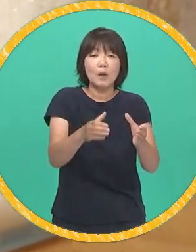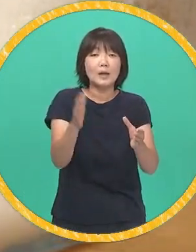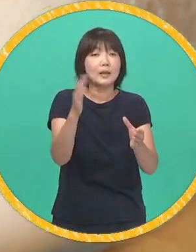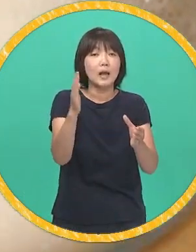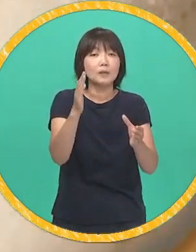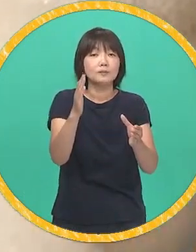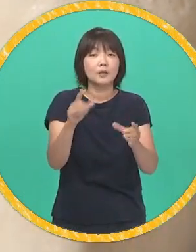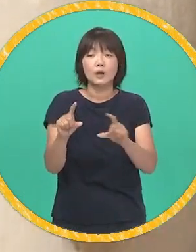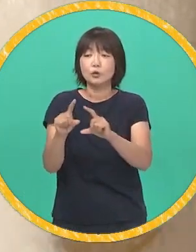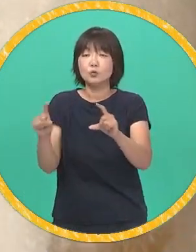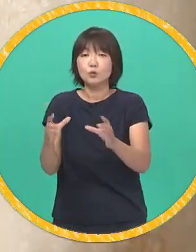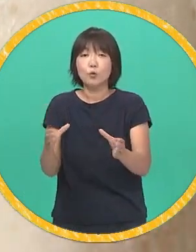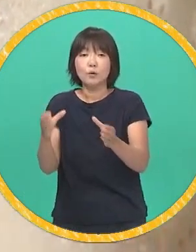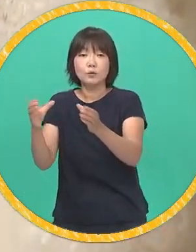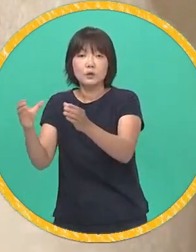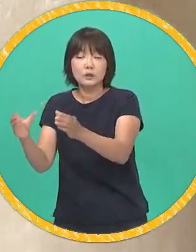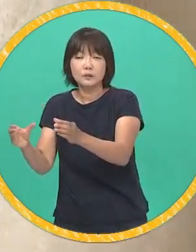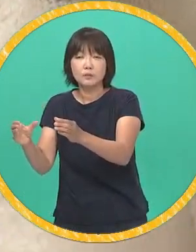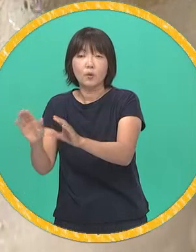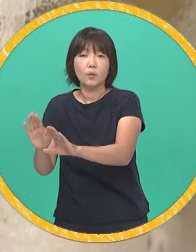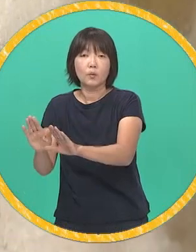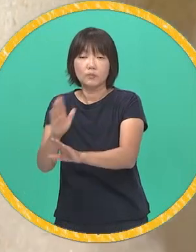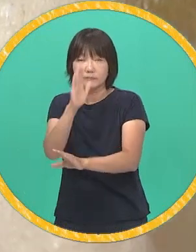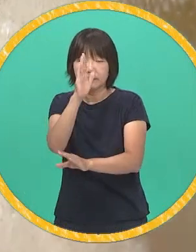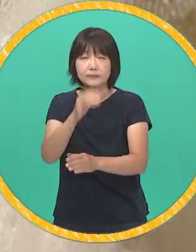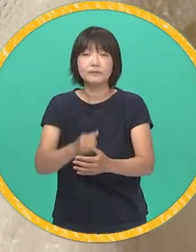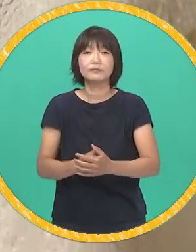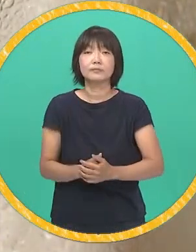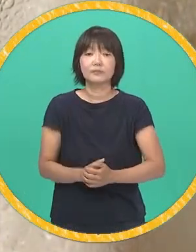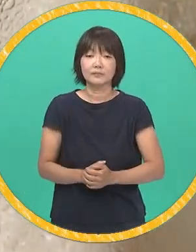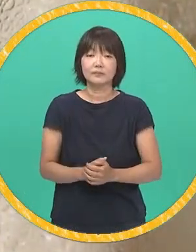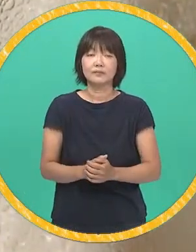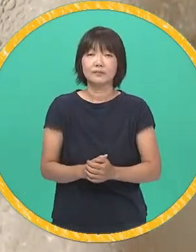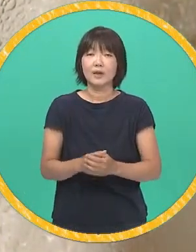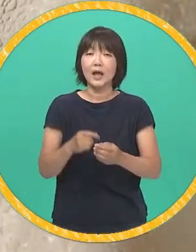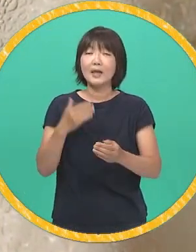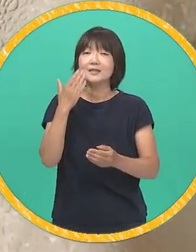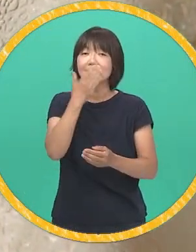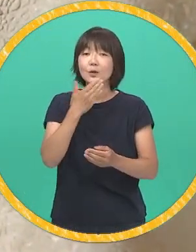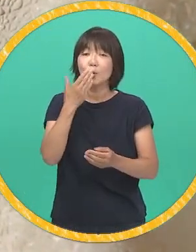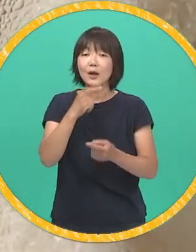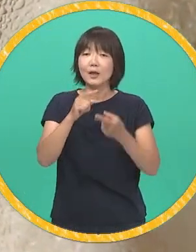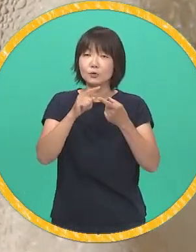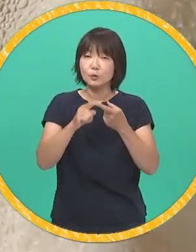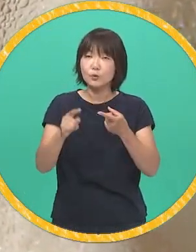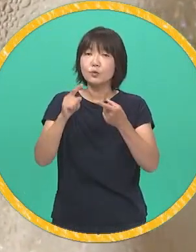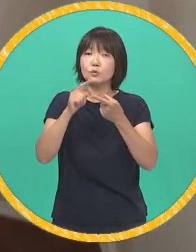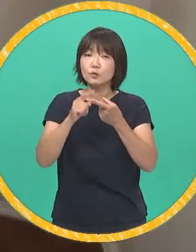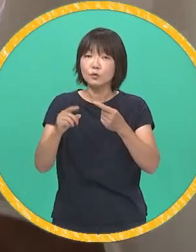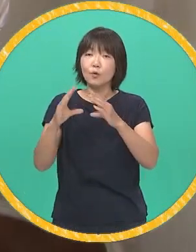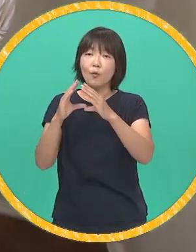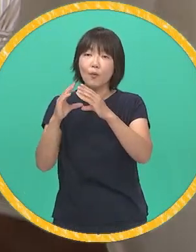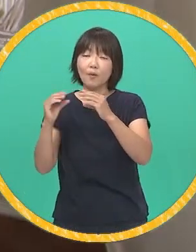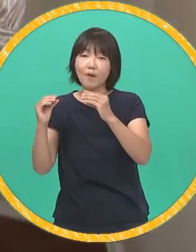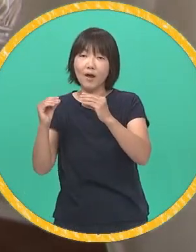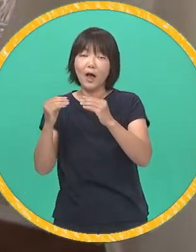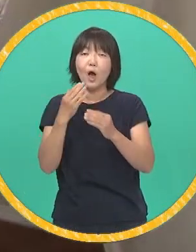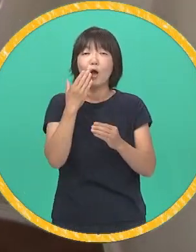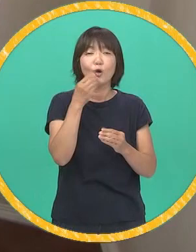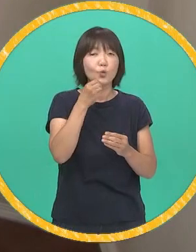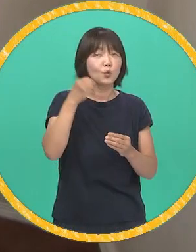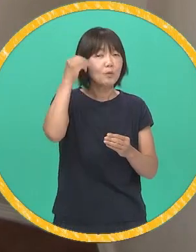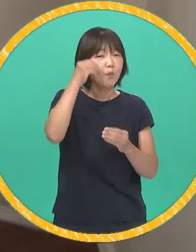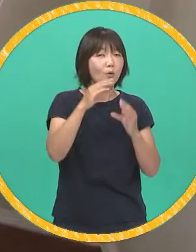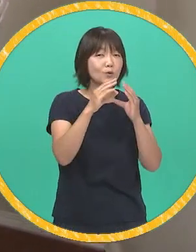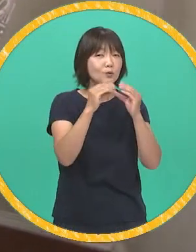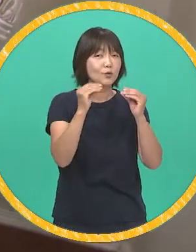普通の所においていますこの条文でいいんですねちょっと佐藤から単段溶けてきて海がショボショボになって